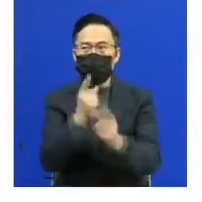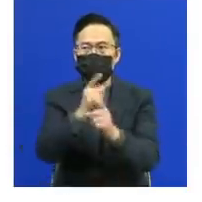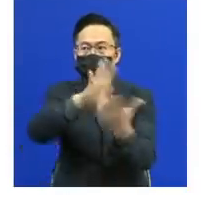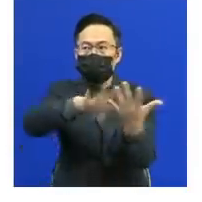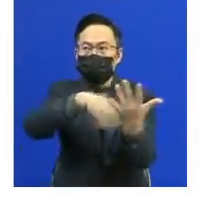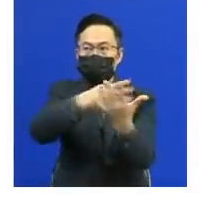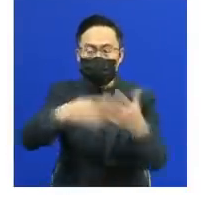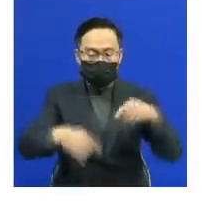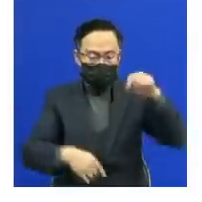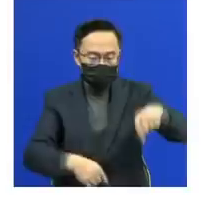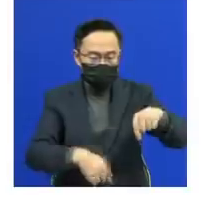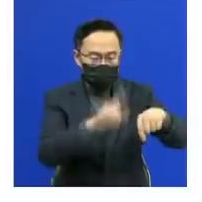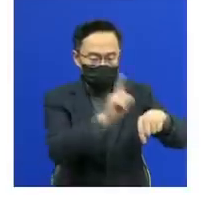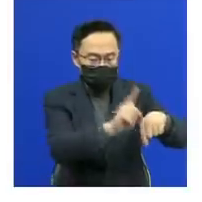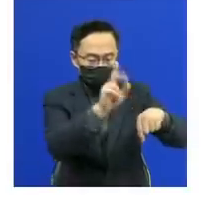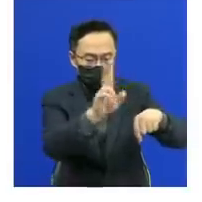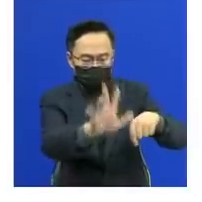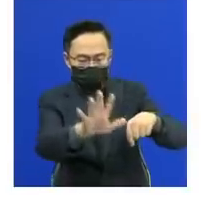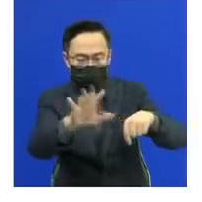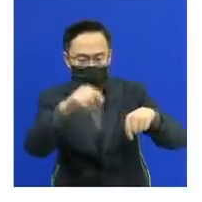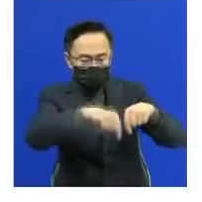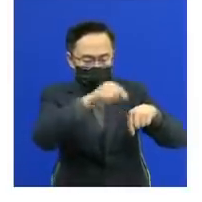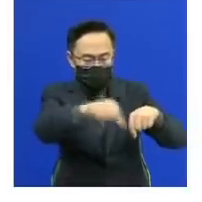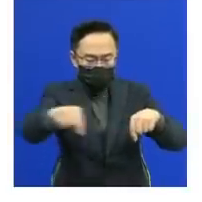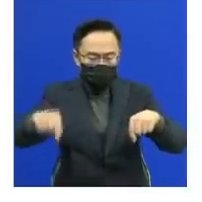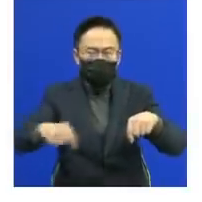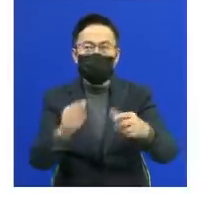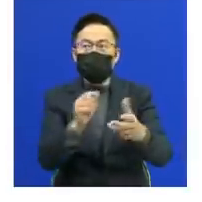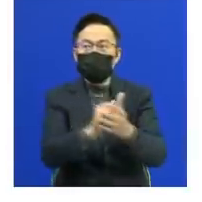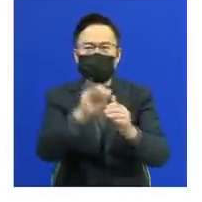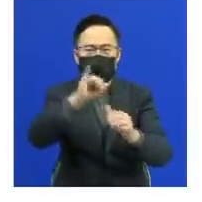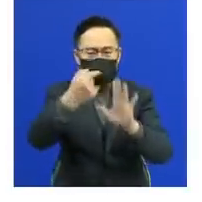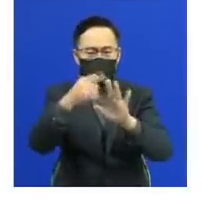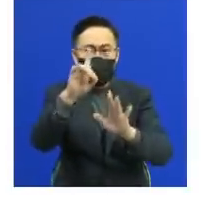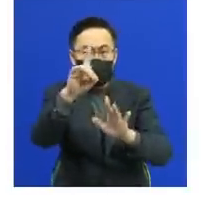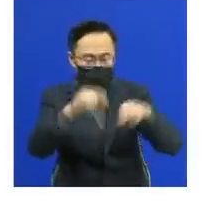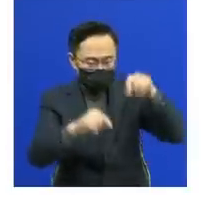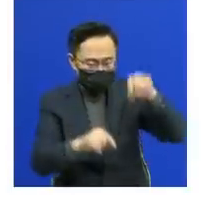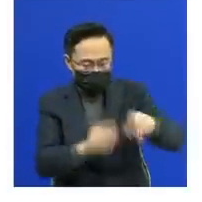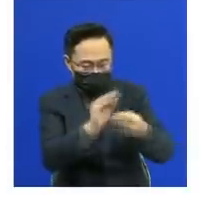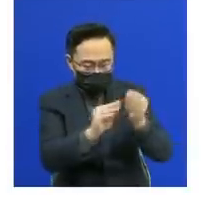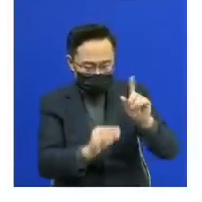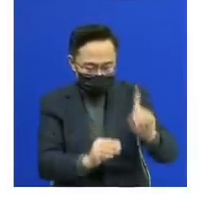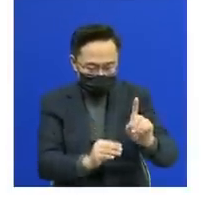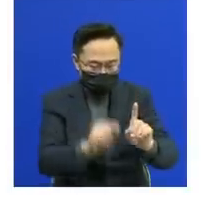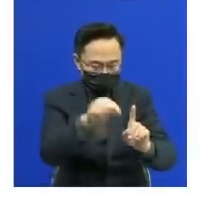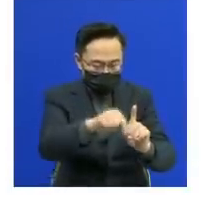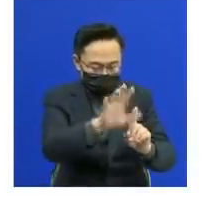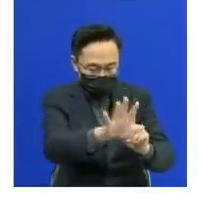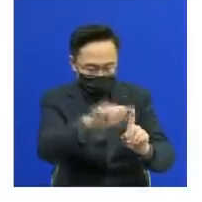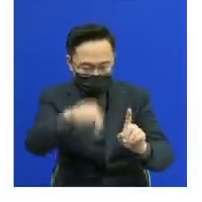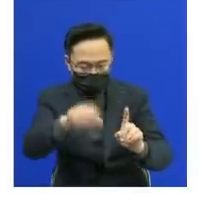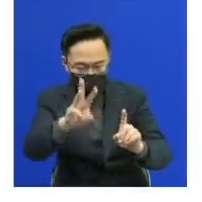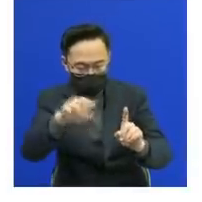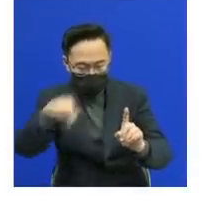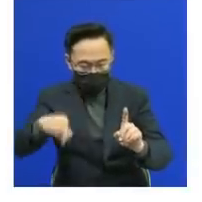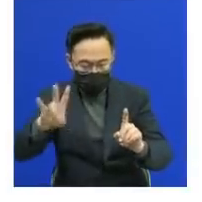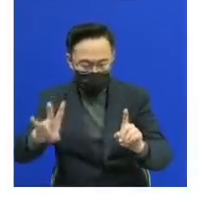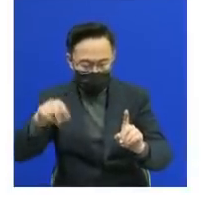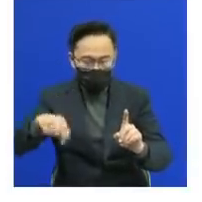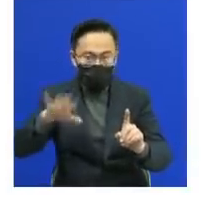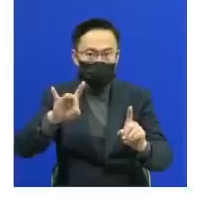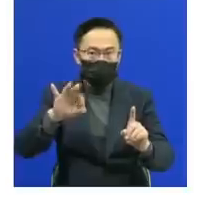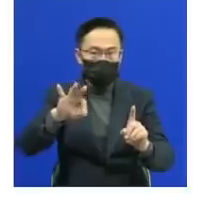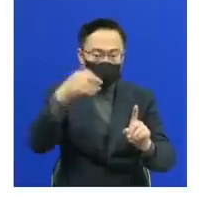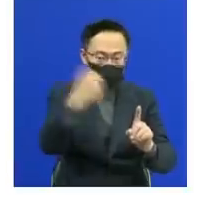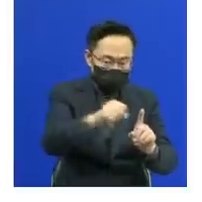ที่นี้นะฮะท่านผู้ชมจะเห็นจุดเล็กๆนะจุดจะมีเขียนเอาไว้จุดที่1จุดที่5จุดที่6จุดที่7จุดที่8จุดที่9